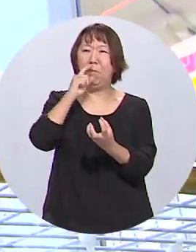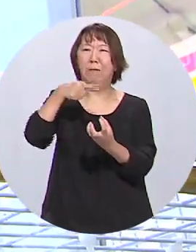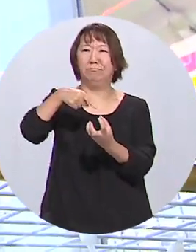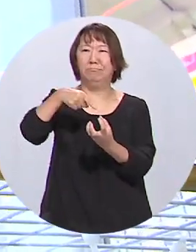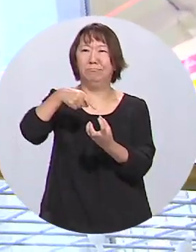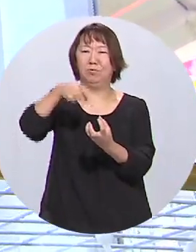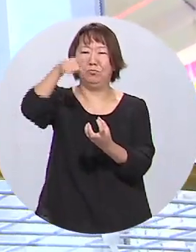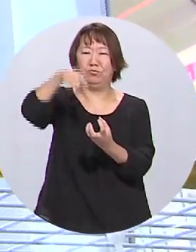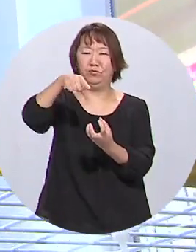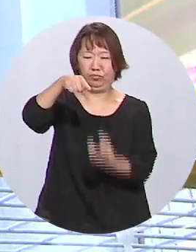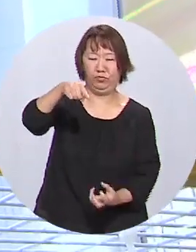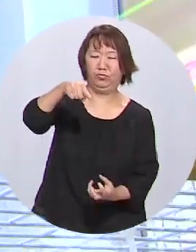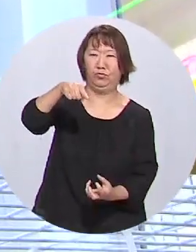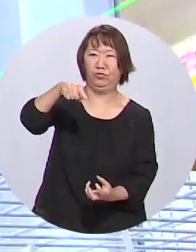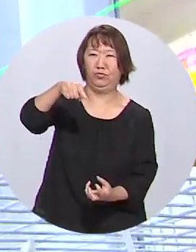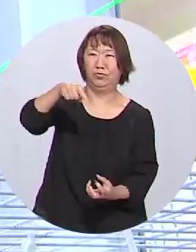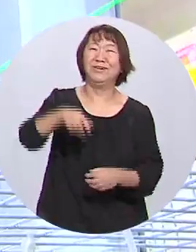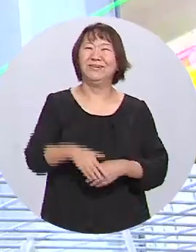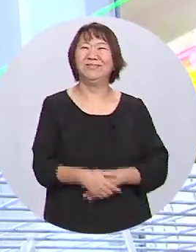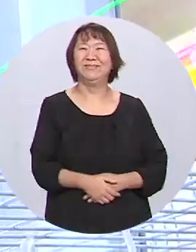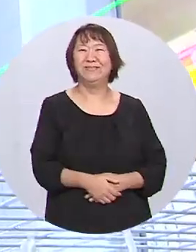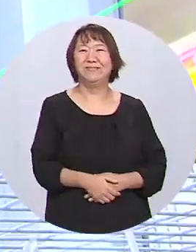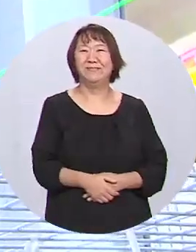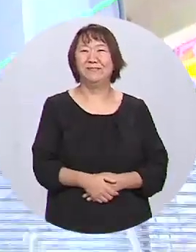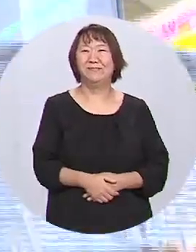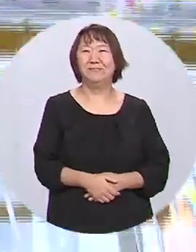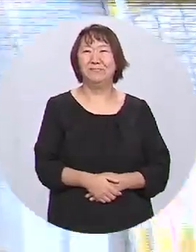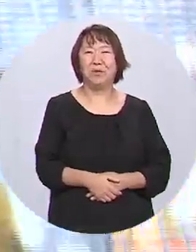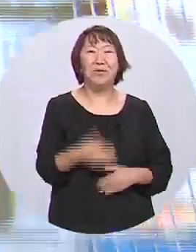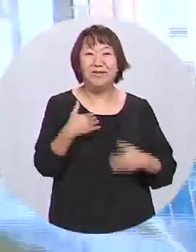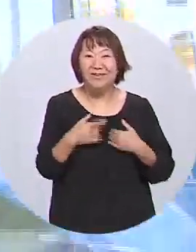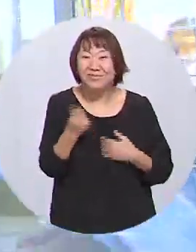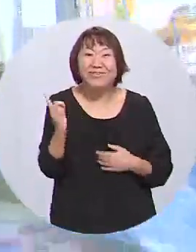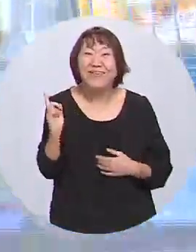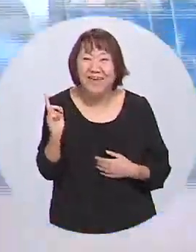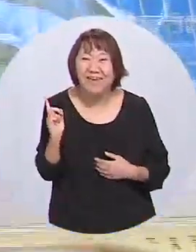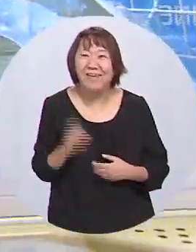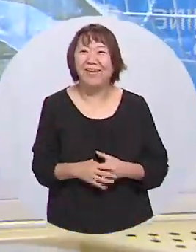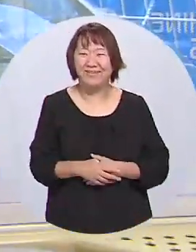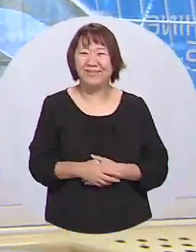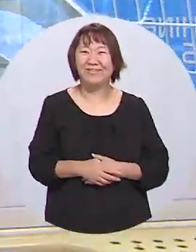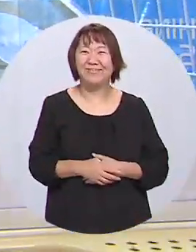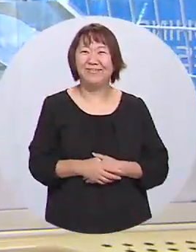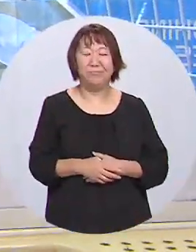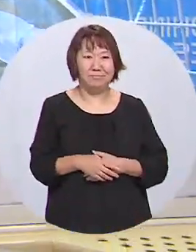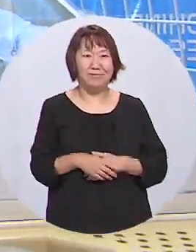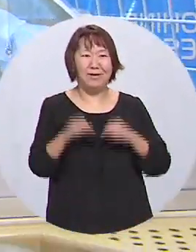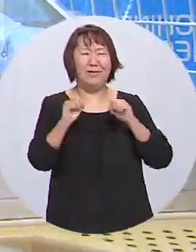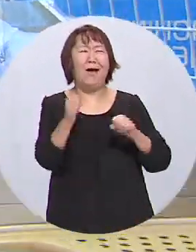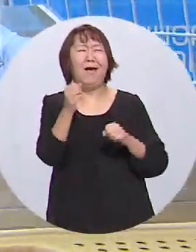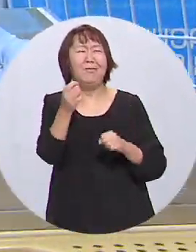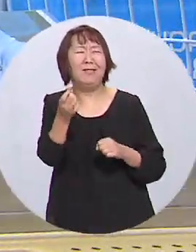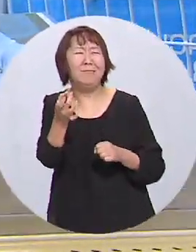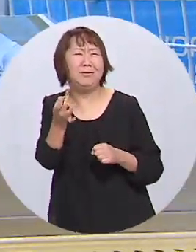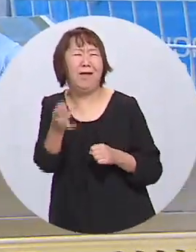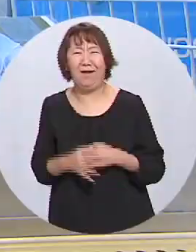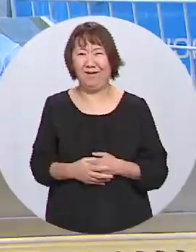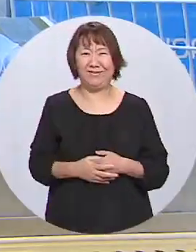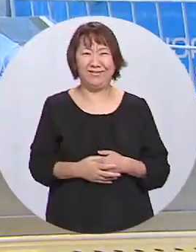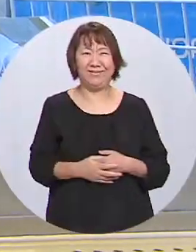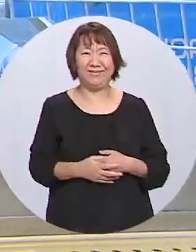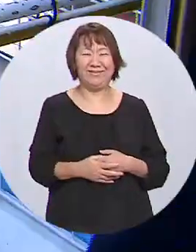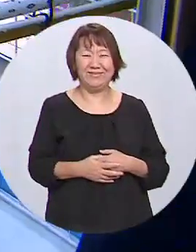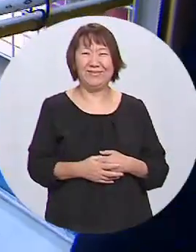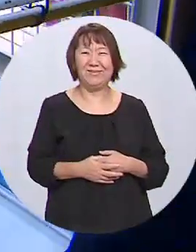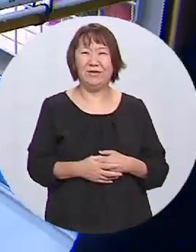ャッチャーで押して取る仕組みになっています。 皆さんこれ楽しそうじゃないですか。 うん、これやってみたいですね。 やってみた